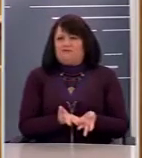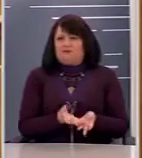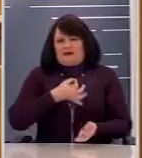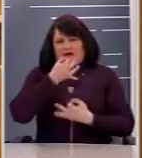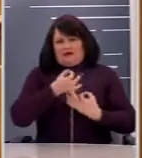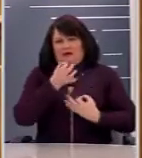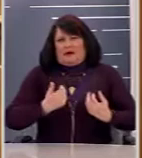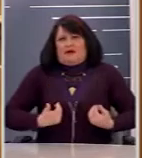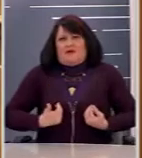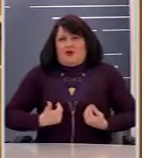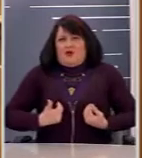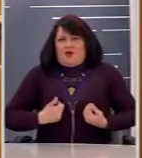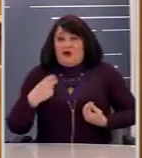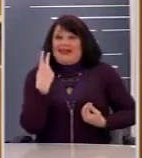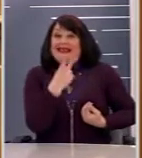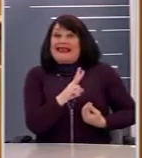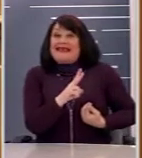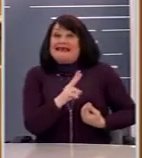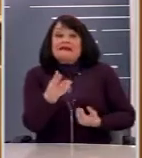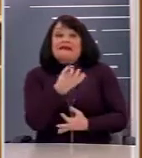γλώσσα, θα σας πω με τα λόγια δικών σας ανθρώπων.